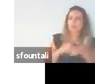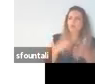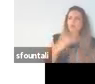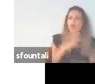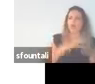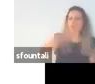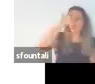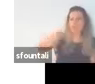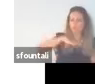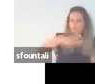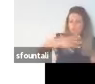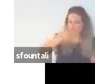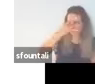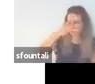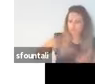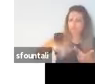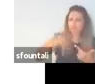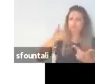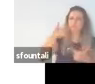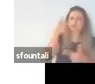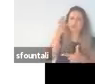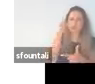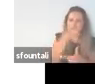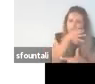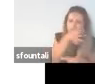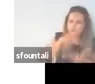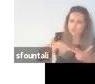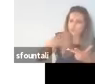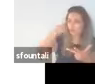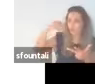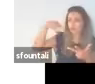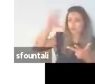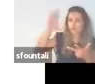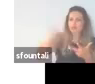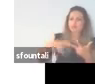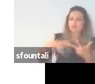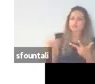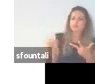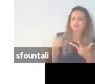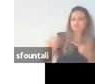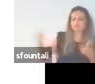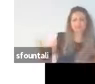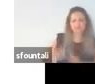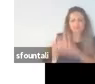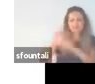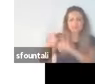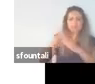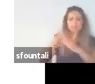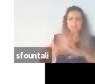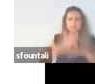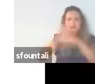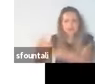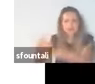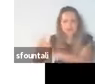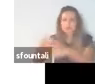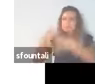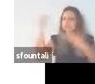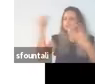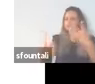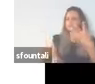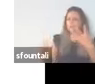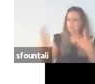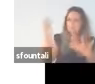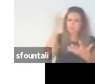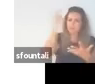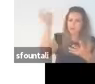ή υπό την επιρροή ναρκωτικών, αν εθελοντικά πηγαίνει στο σπίτι με κάποιον άλλον ή και άλλες περιπτώσεις. Και πάνω από ένα στα πέντε άτομα